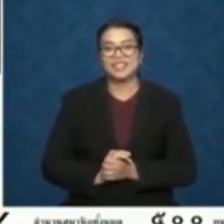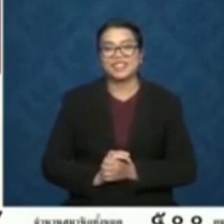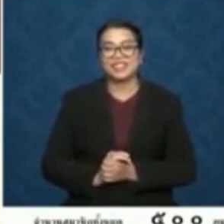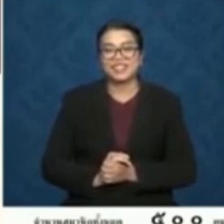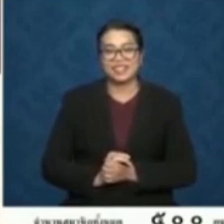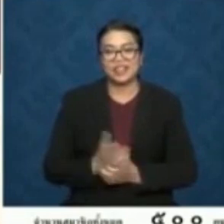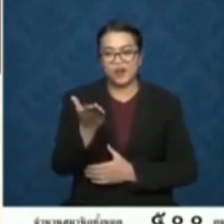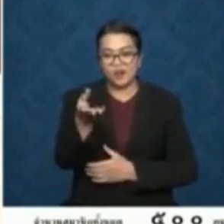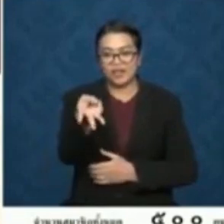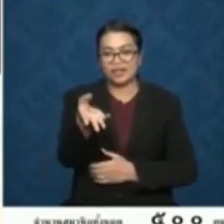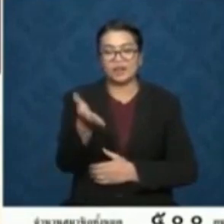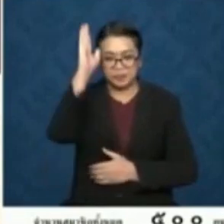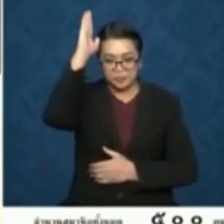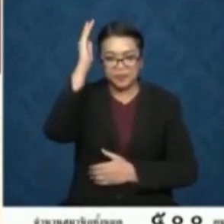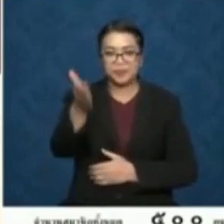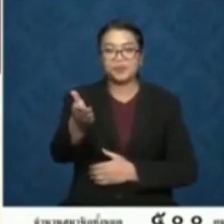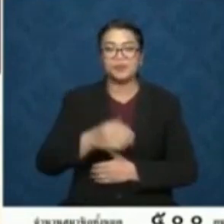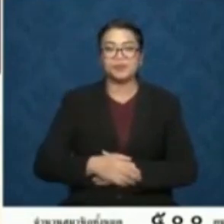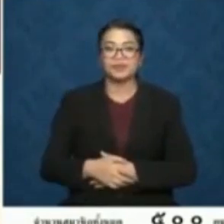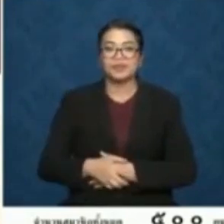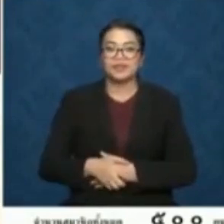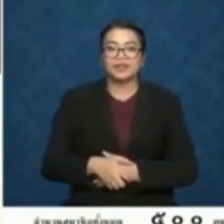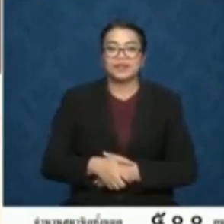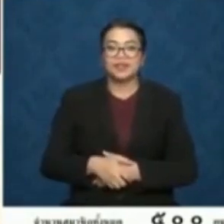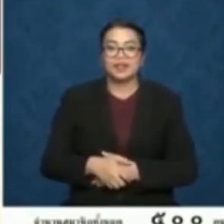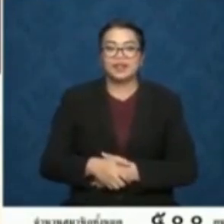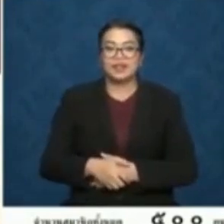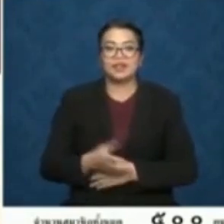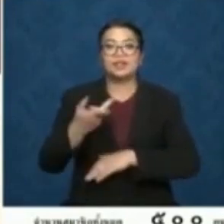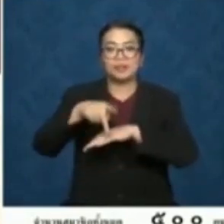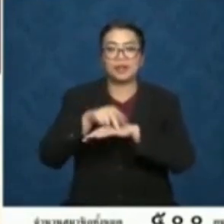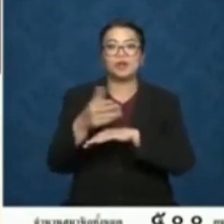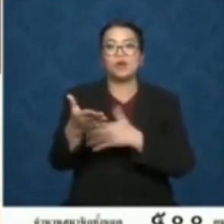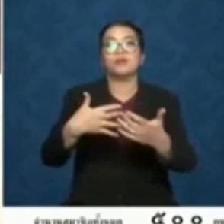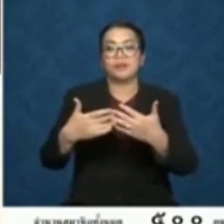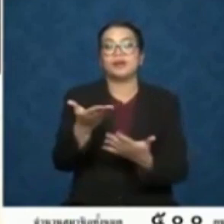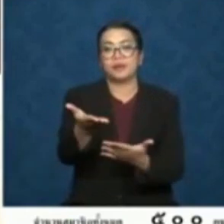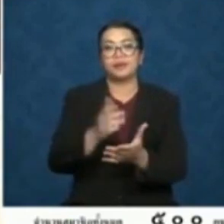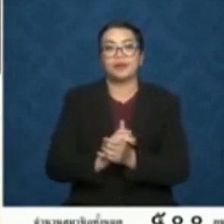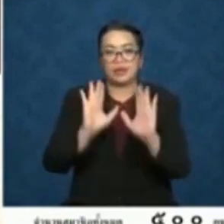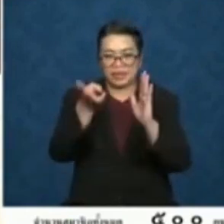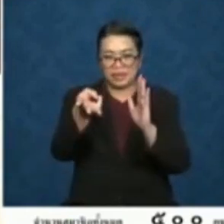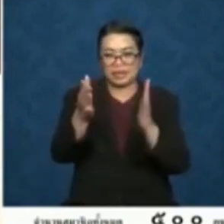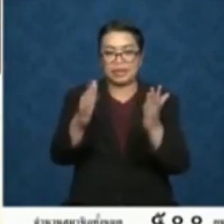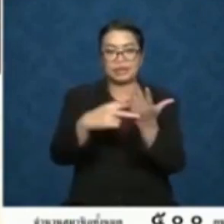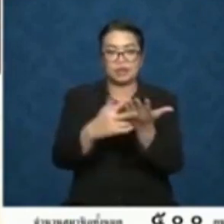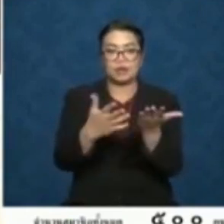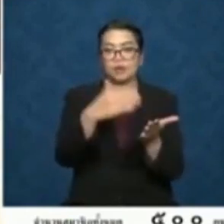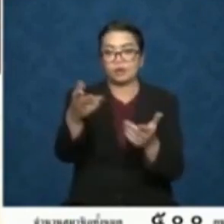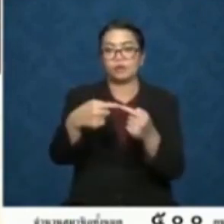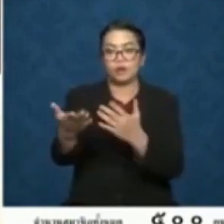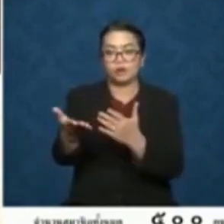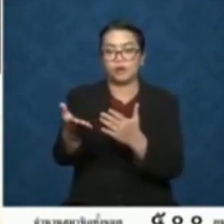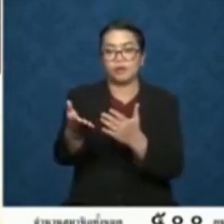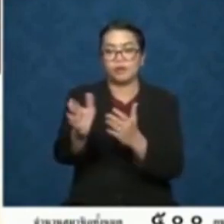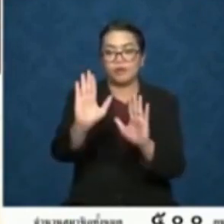เดี๋ยวให้จบก่อนเดี๋ยวให้โอกาสท่านพัดพิงเดี๋ยวแป๊บนึง ประท้วงเลยครับท่านประธานครับท่านประธานขอก็ไม่เป็นไรครับ